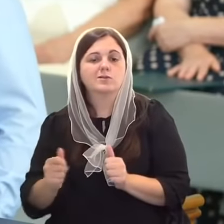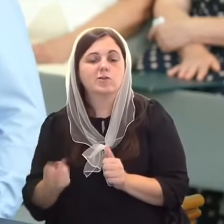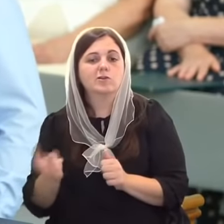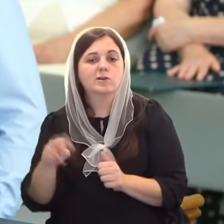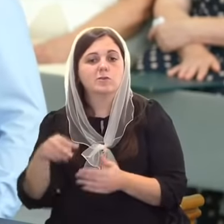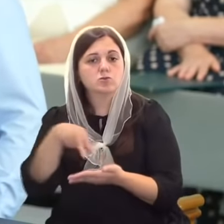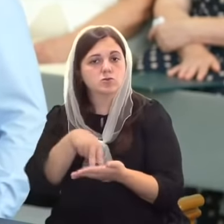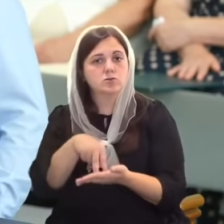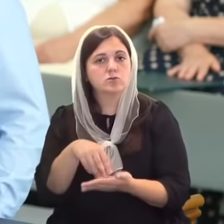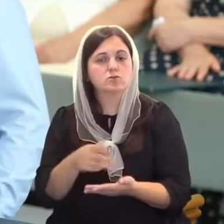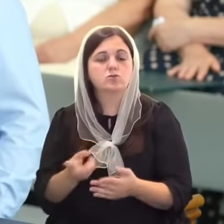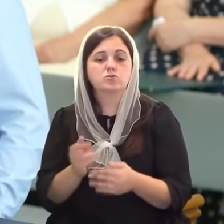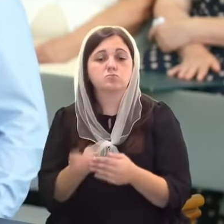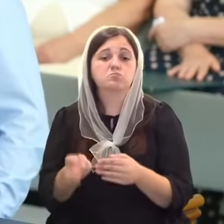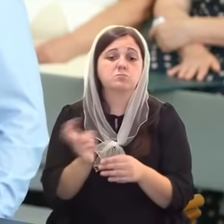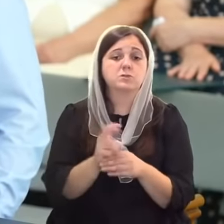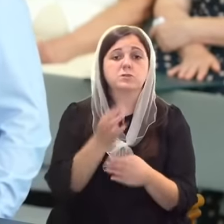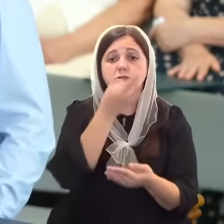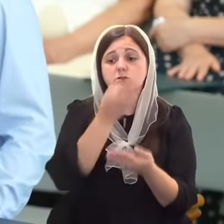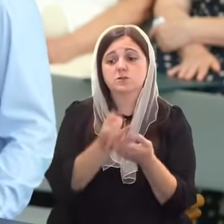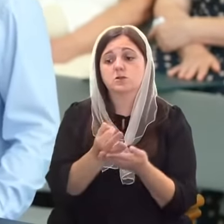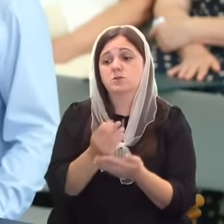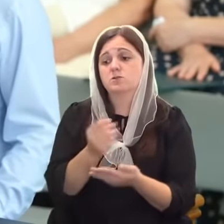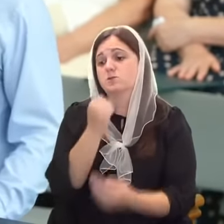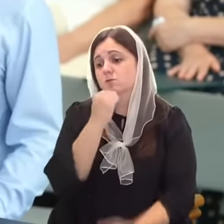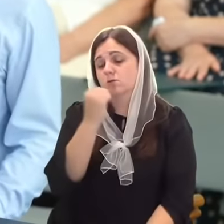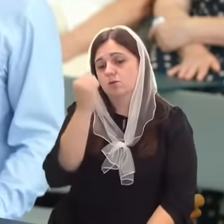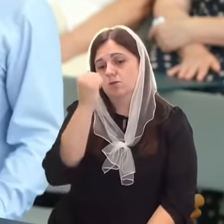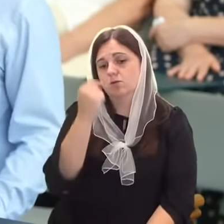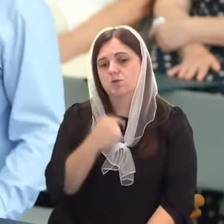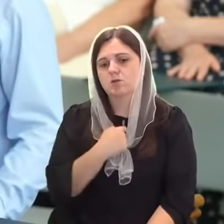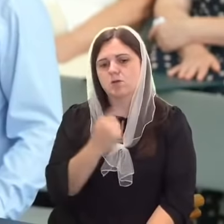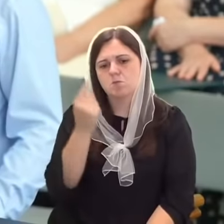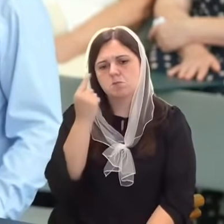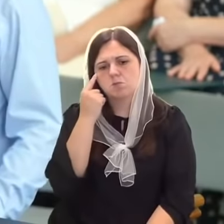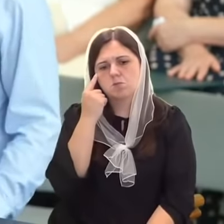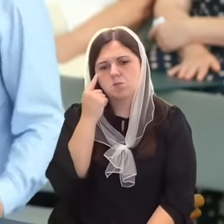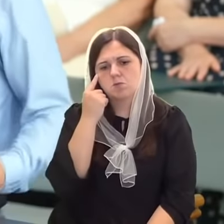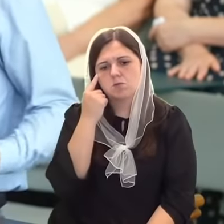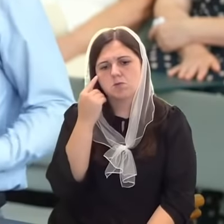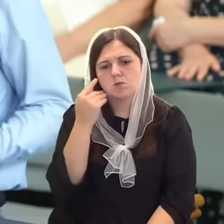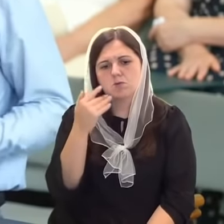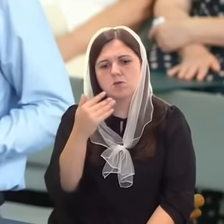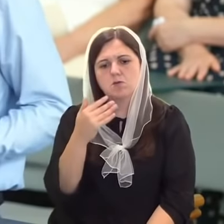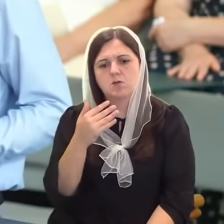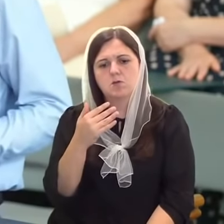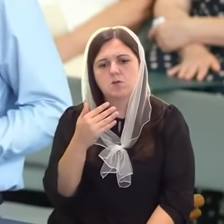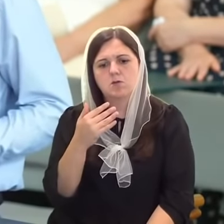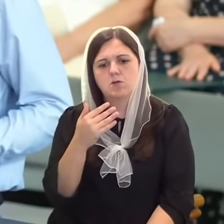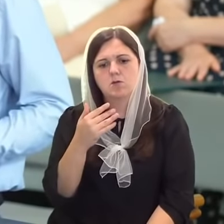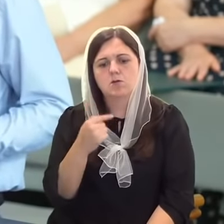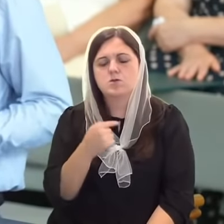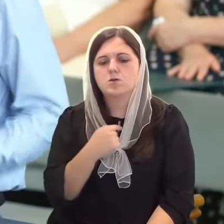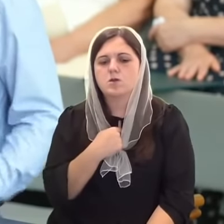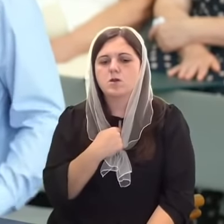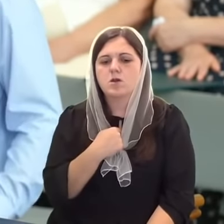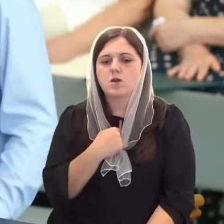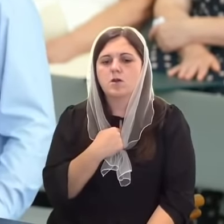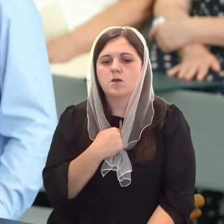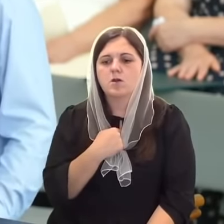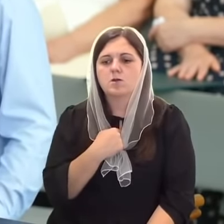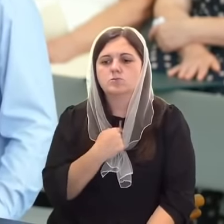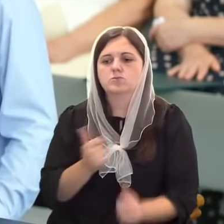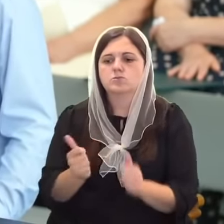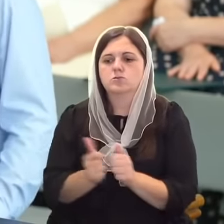сказать ей спасибо. И я помню, когда я стоял возле нее сбоку, я почувствовал себя